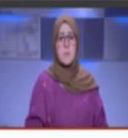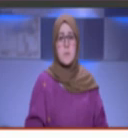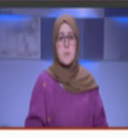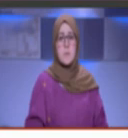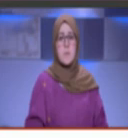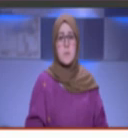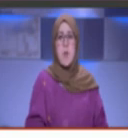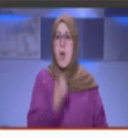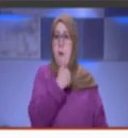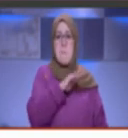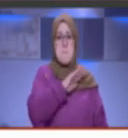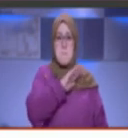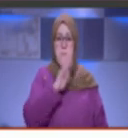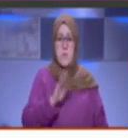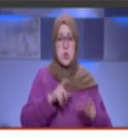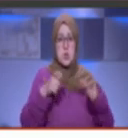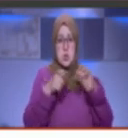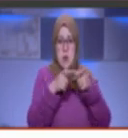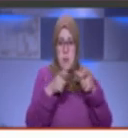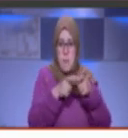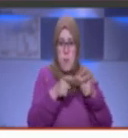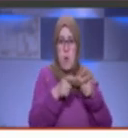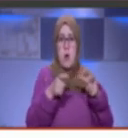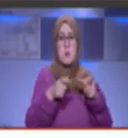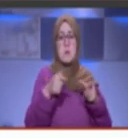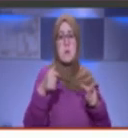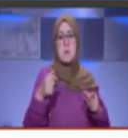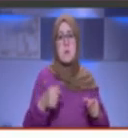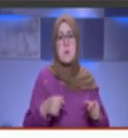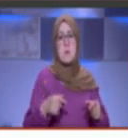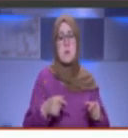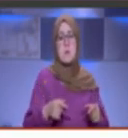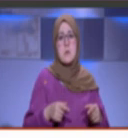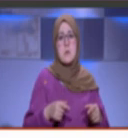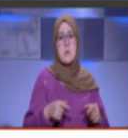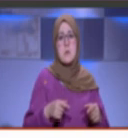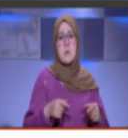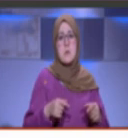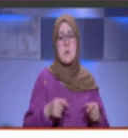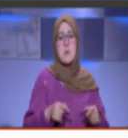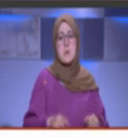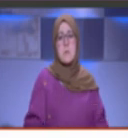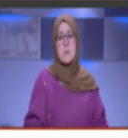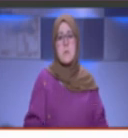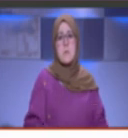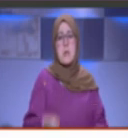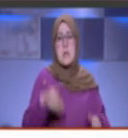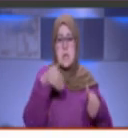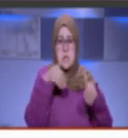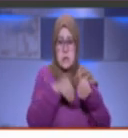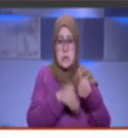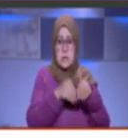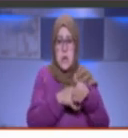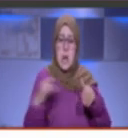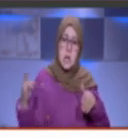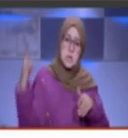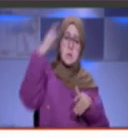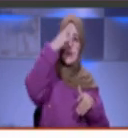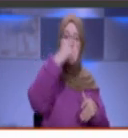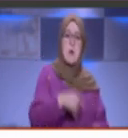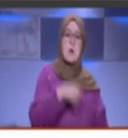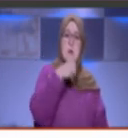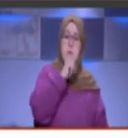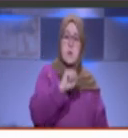تجمعات لدى في داخل حاملة الطائرات. أريد أن أشير